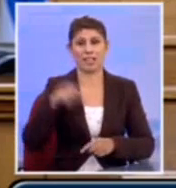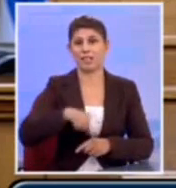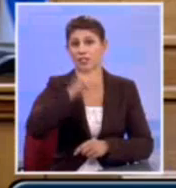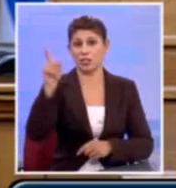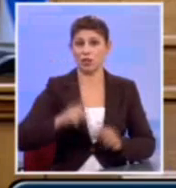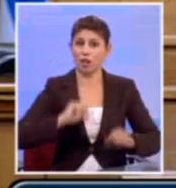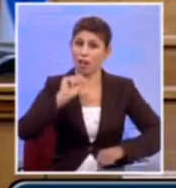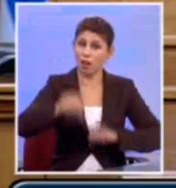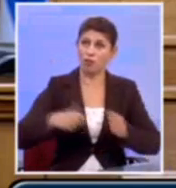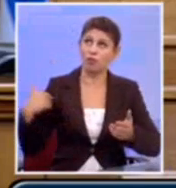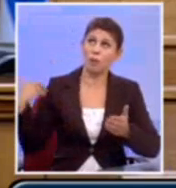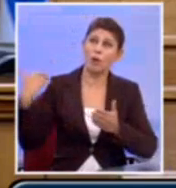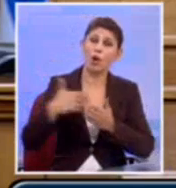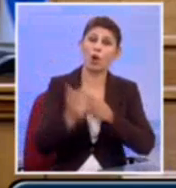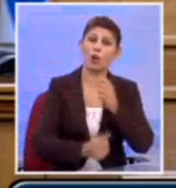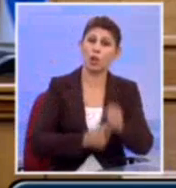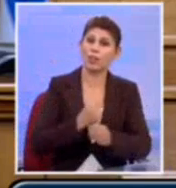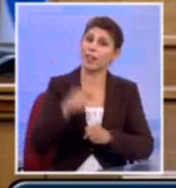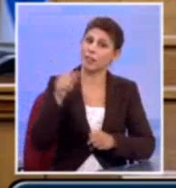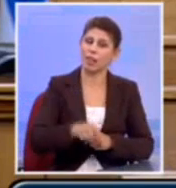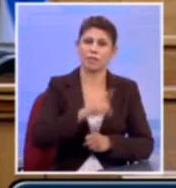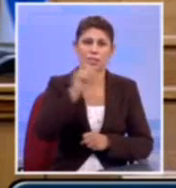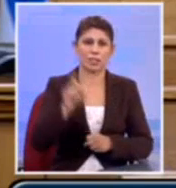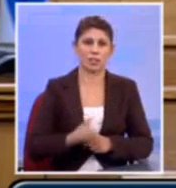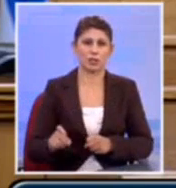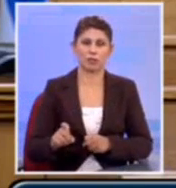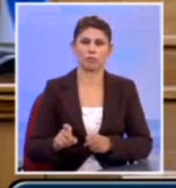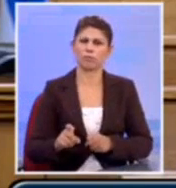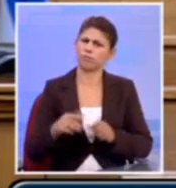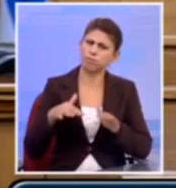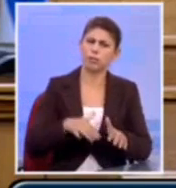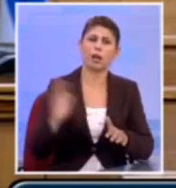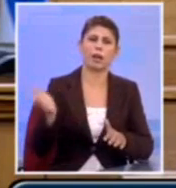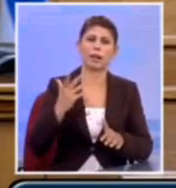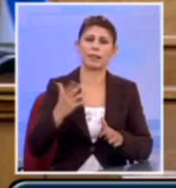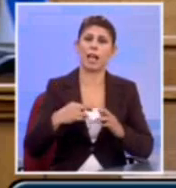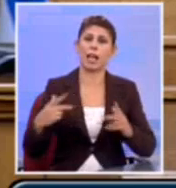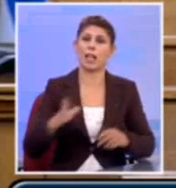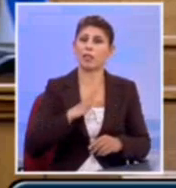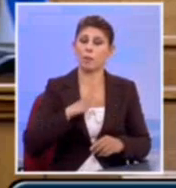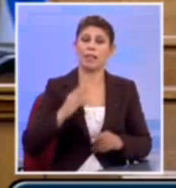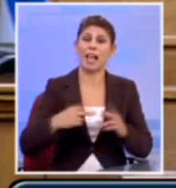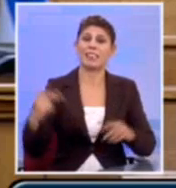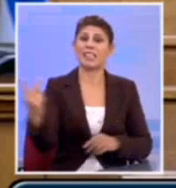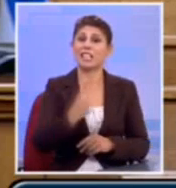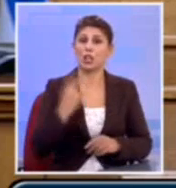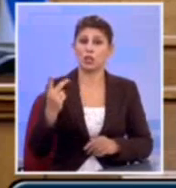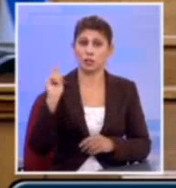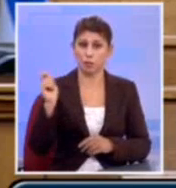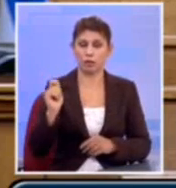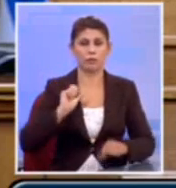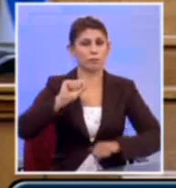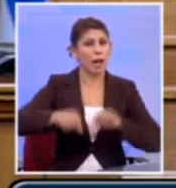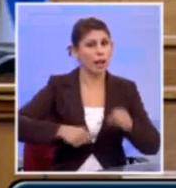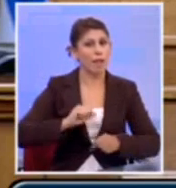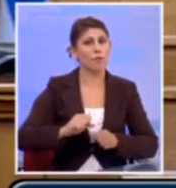ζωή αγωνιστήκαμε χρόνια ολόκληρα. Για αυτή τη ζωή και εναντίον κάθε αντιανθρώπινης και αντικοινωνικής πολιτικής